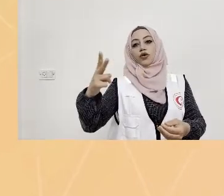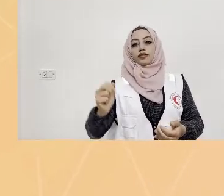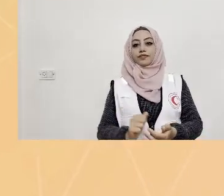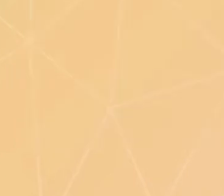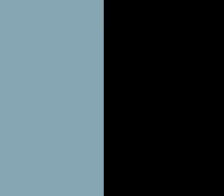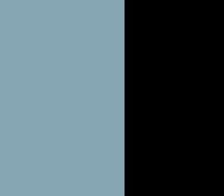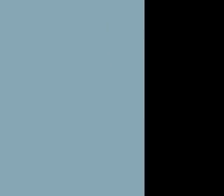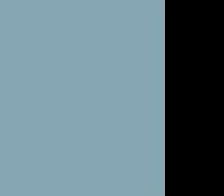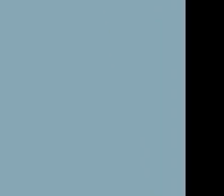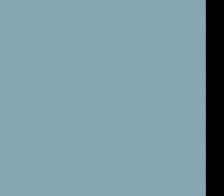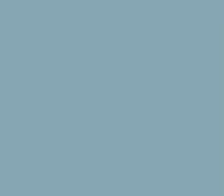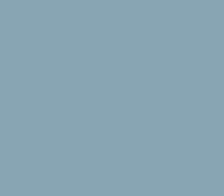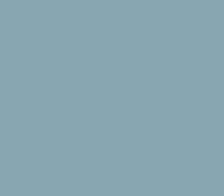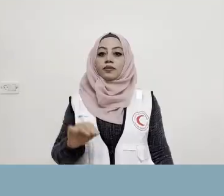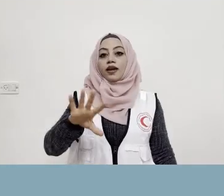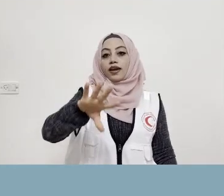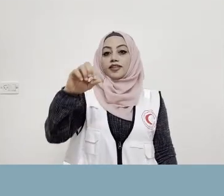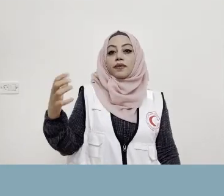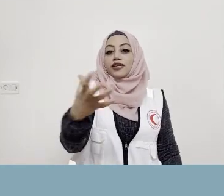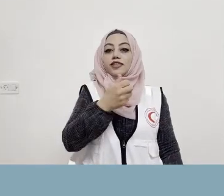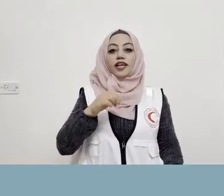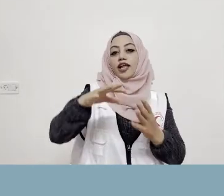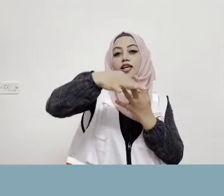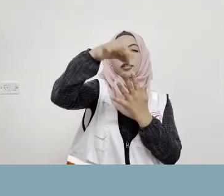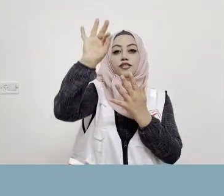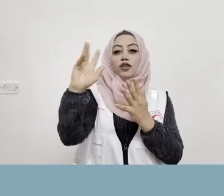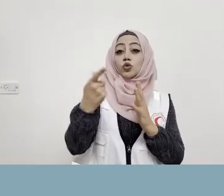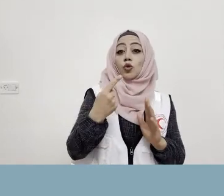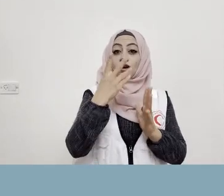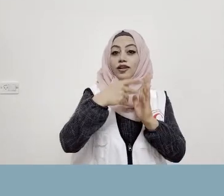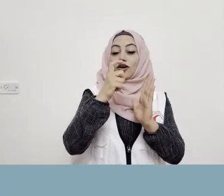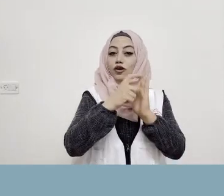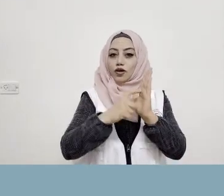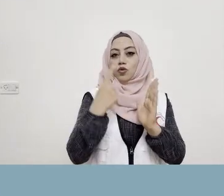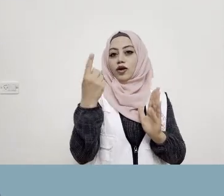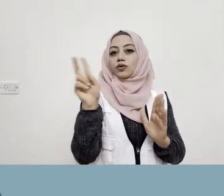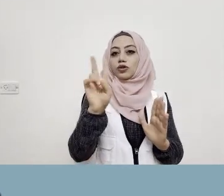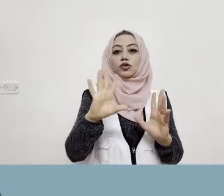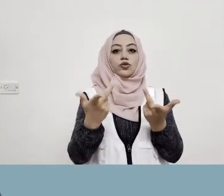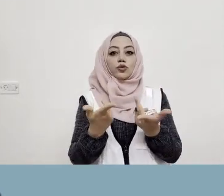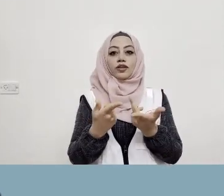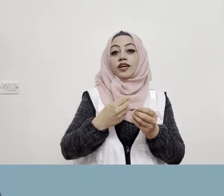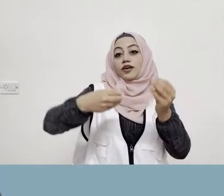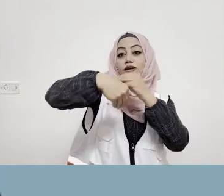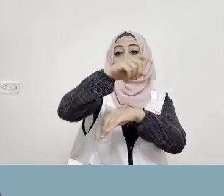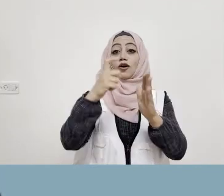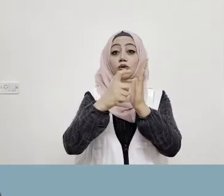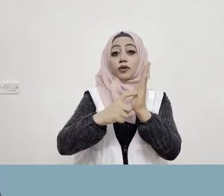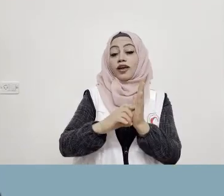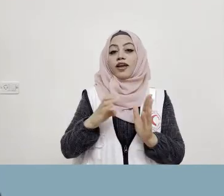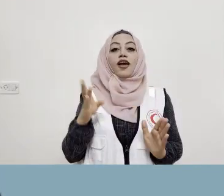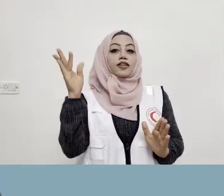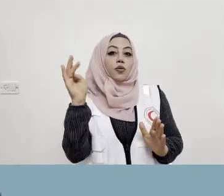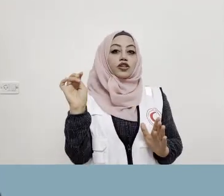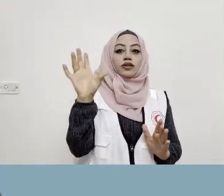الأخرى. يتم استغلال الاستثناء الذي ورد على المادة الثانية من القرار بقانون لتعديل الأحوال الشخصية